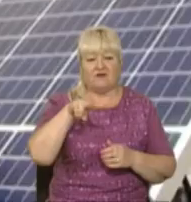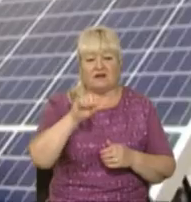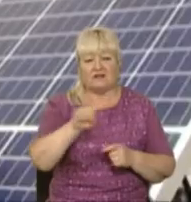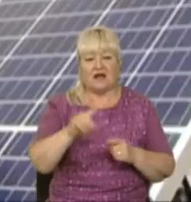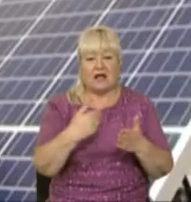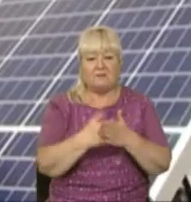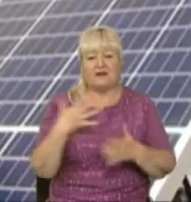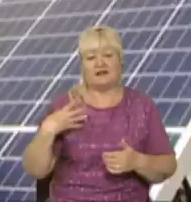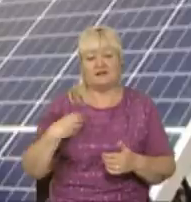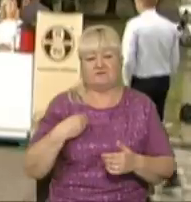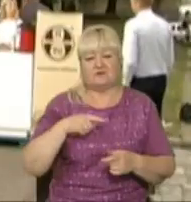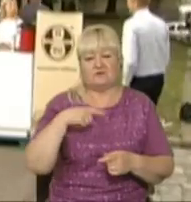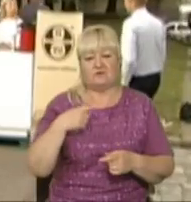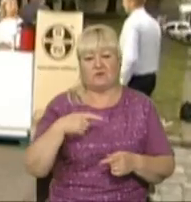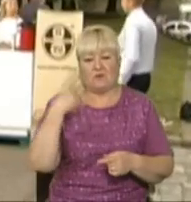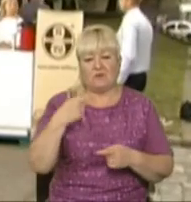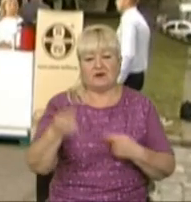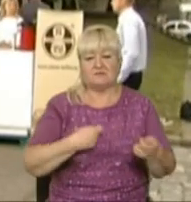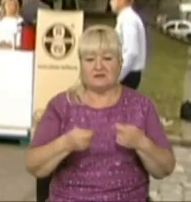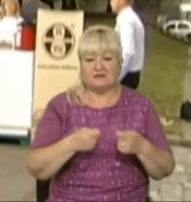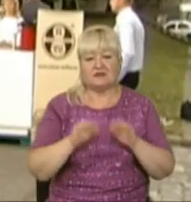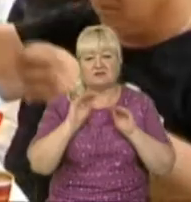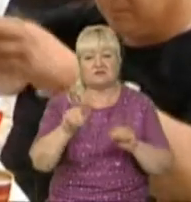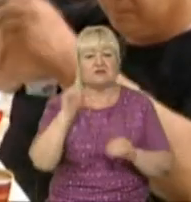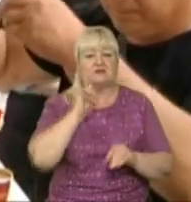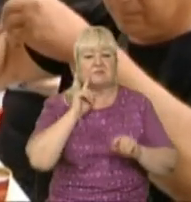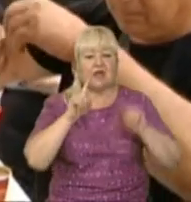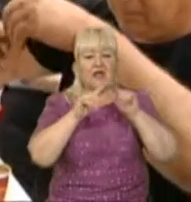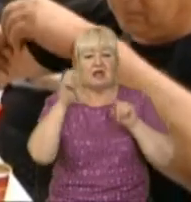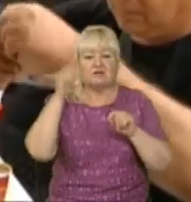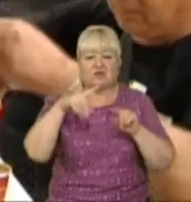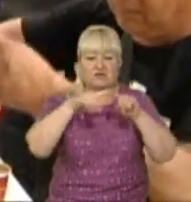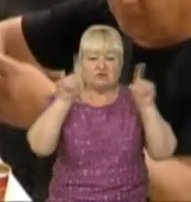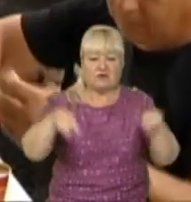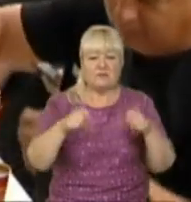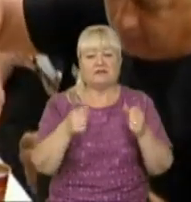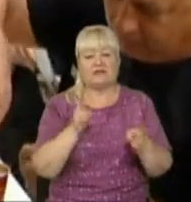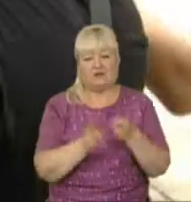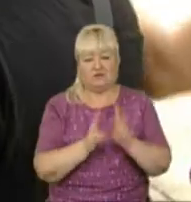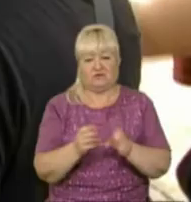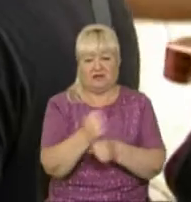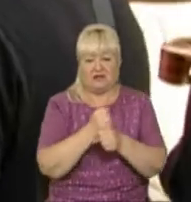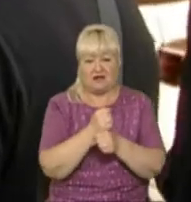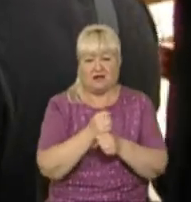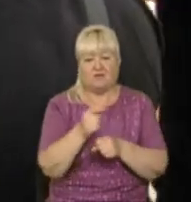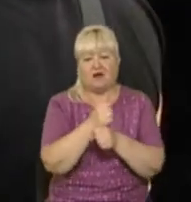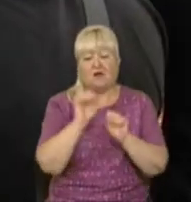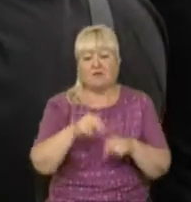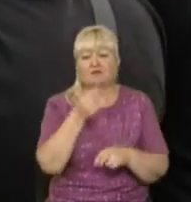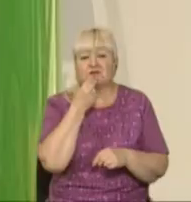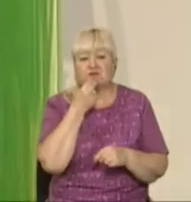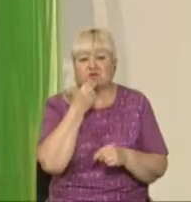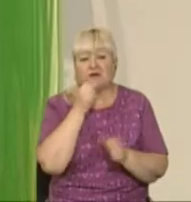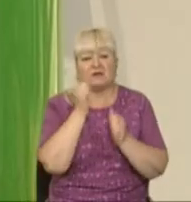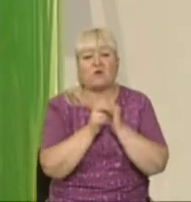облдержадміністрацією, встановили сонячну панель і тимчасову стійку, де готували каву. Таку каву міг скуштувати кожен охочий